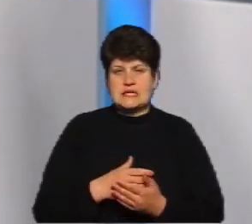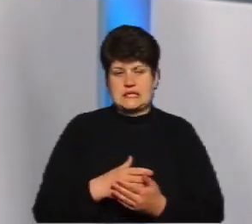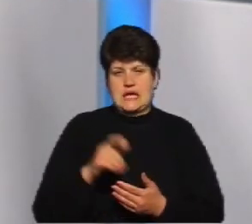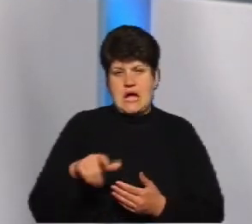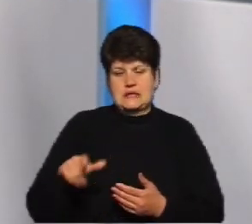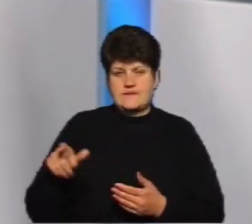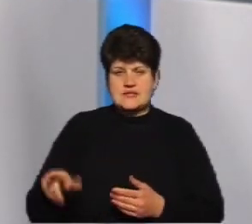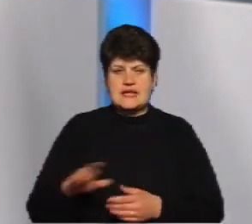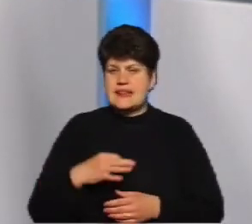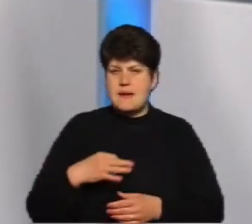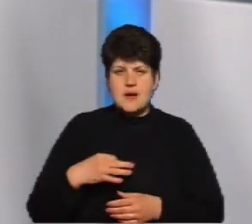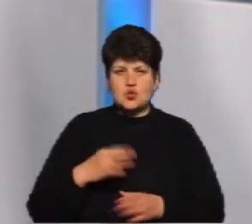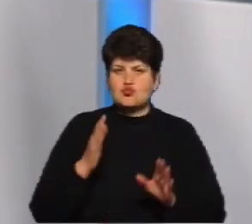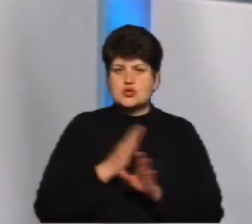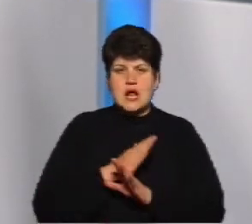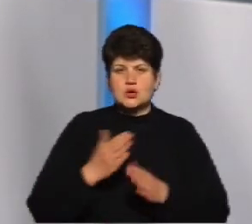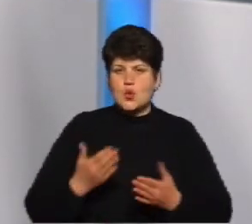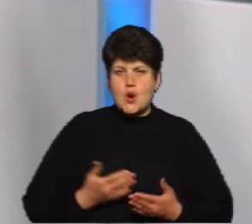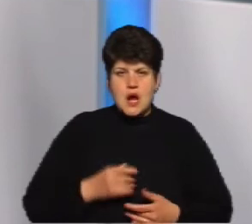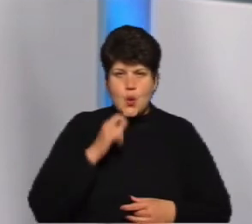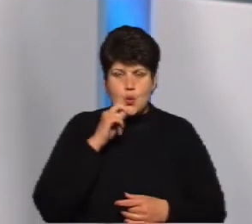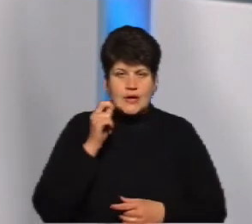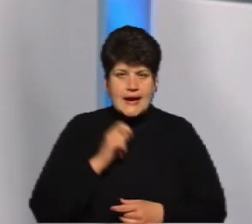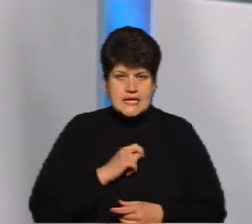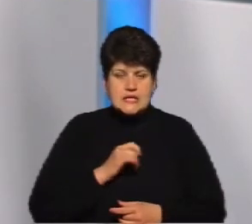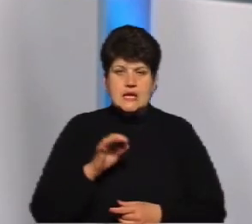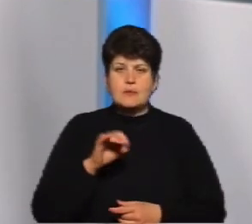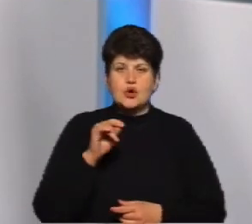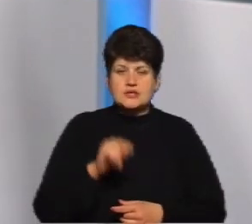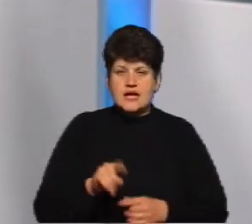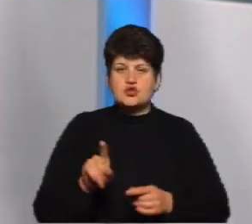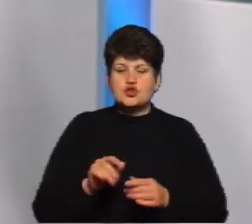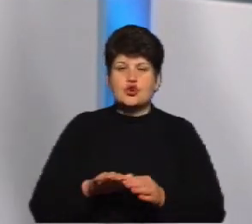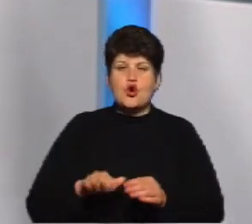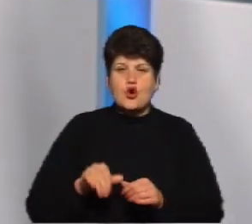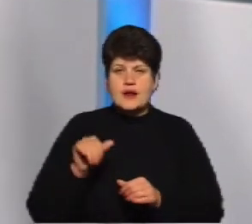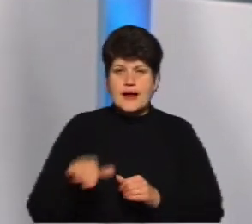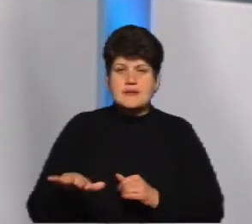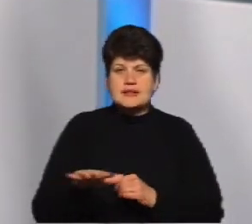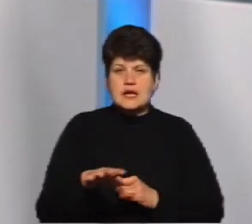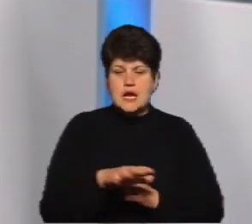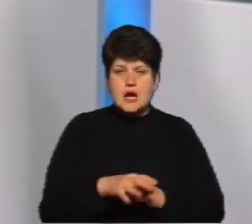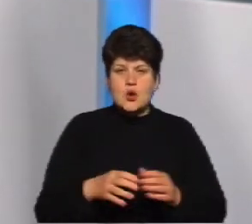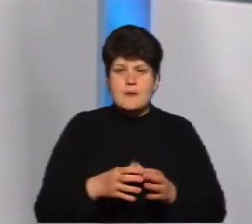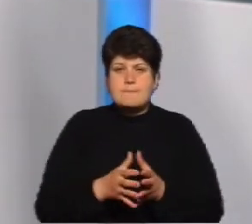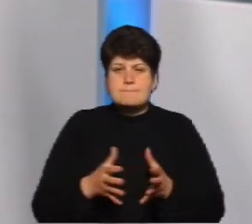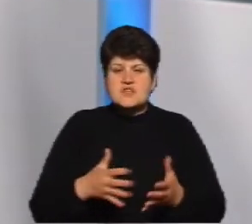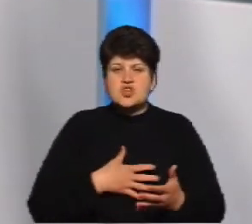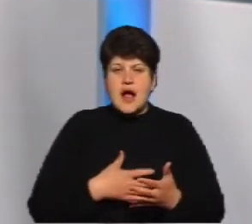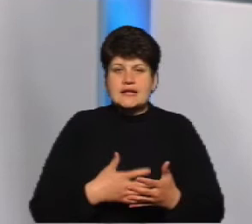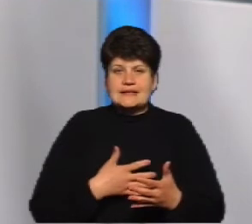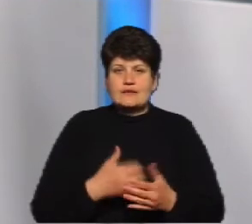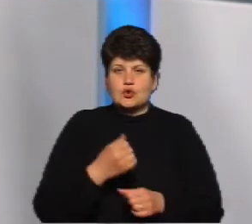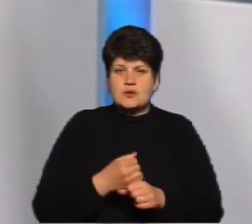України, про те, щоб окремі територіальні громади більш активно працювали в цьому плані.